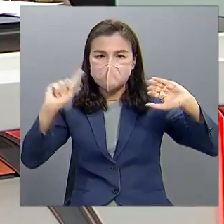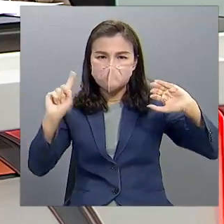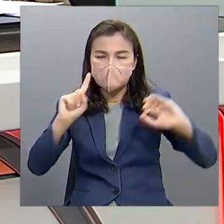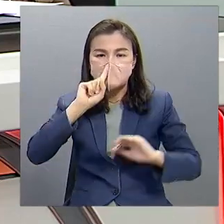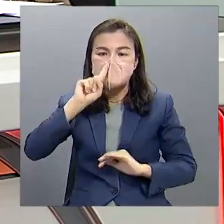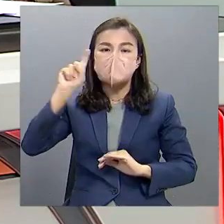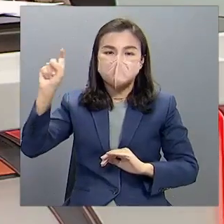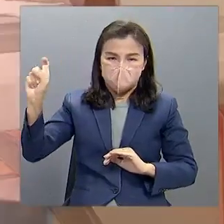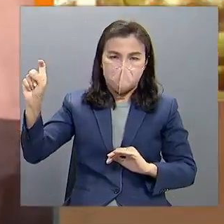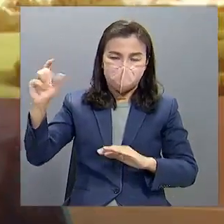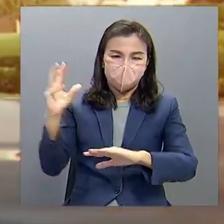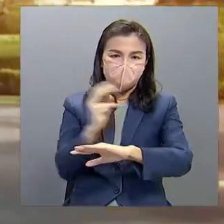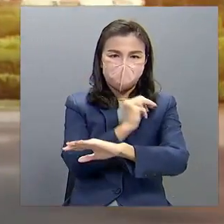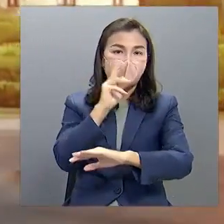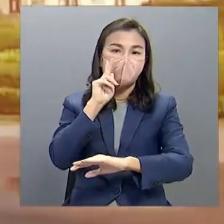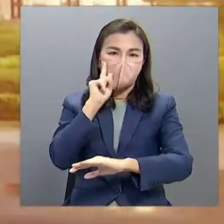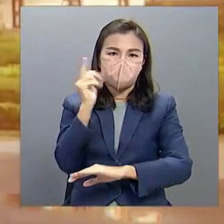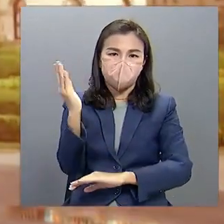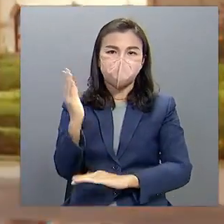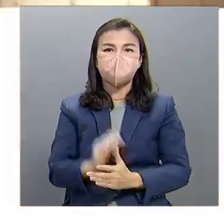การเมืองค่ะ